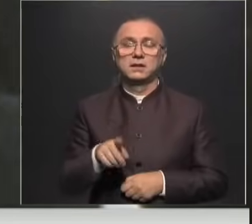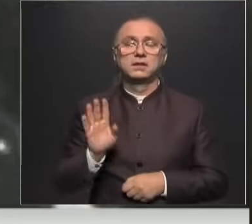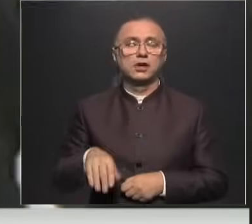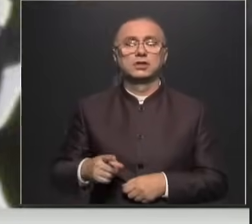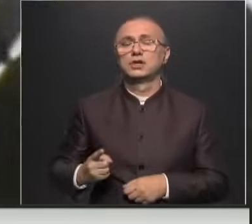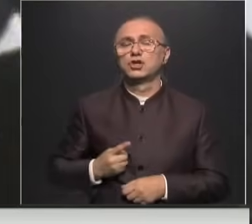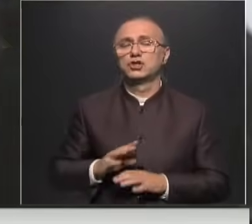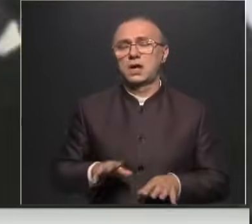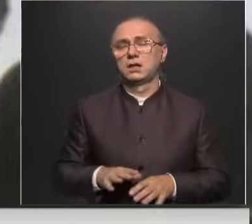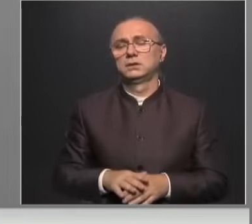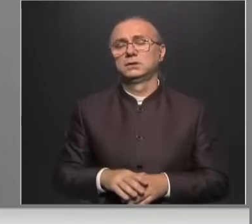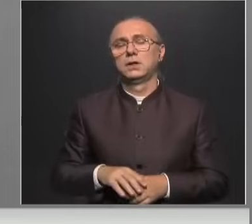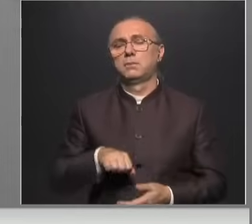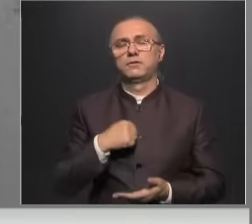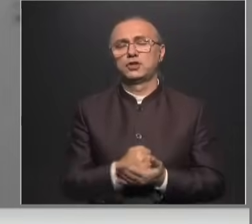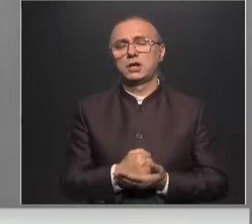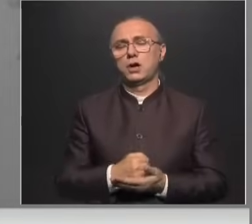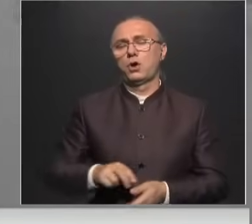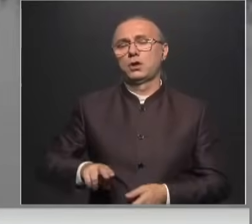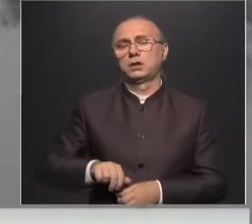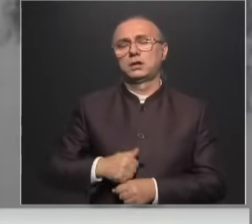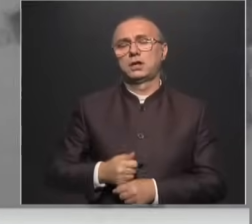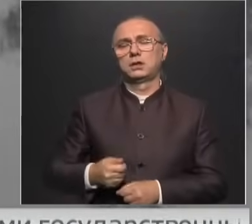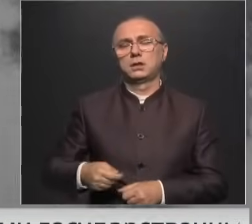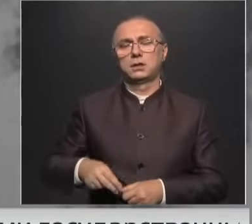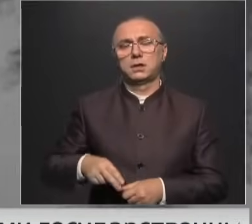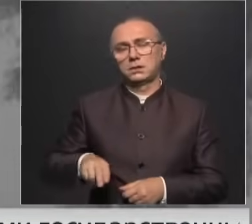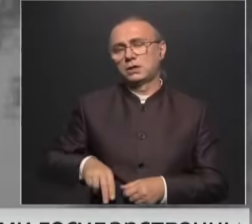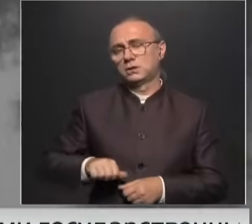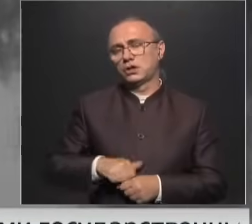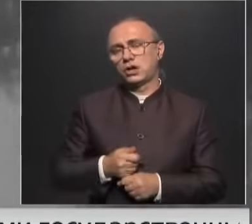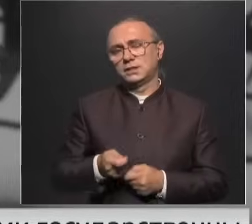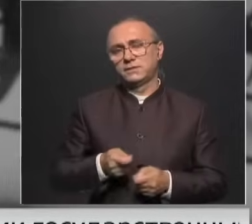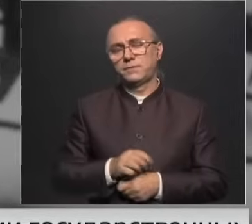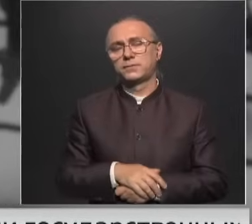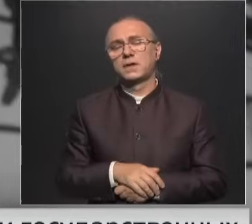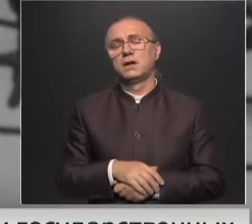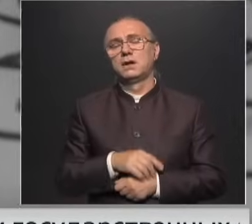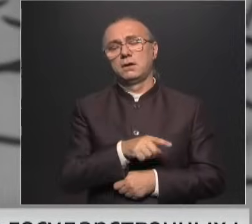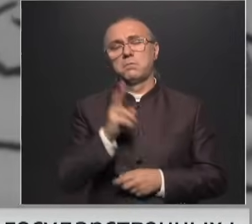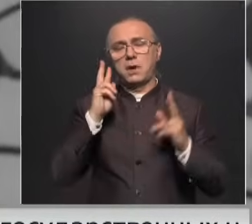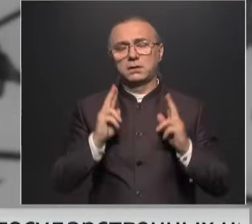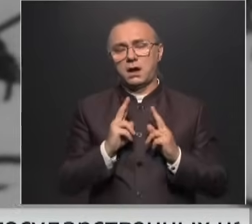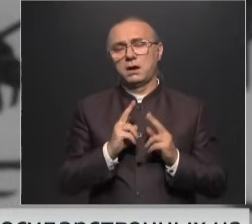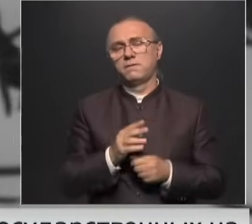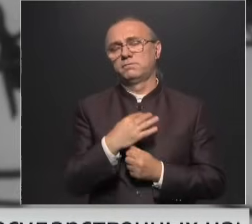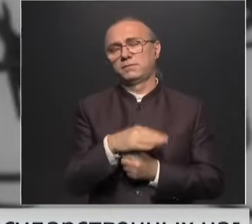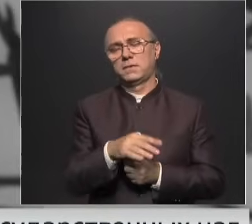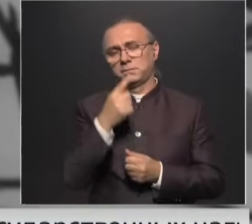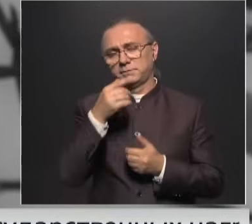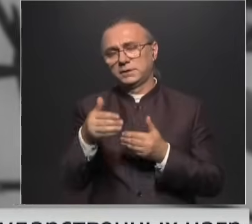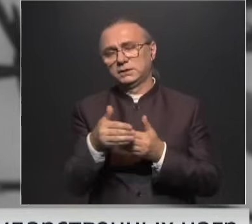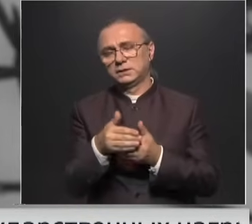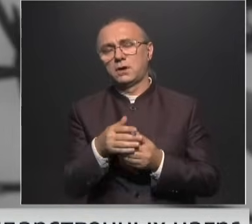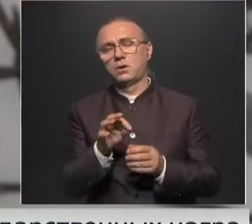постановления от начальства они не стали. С монахами и несчастным купцом расправились неподалеку от обители, на одном из